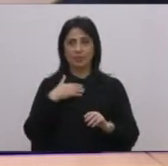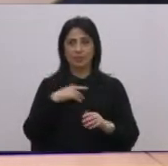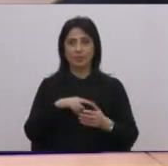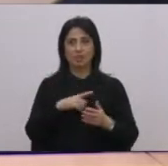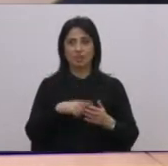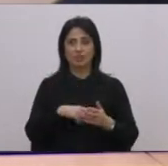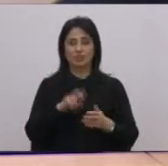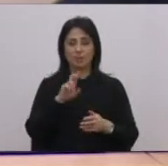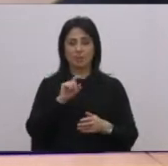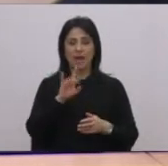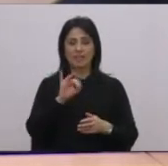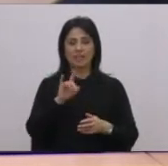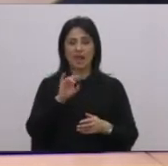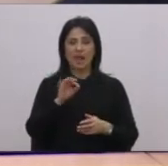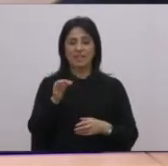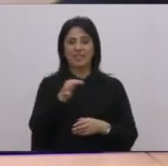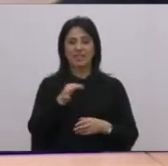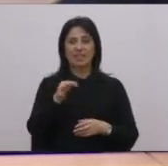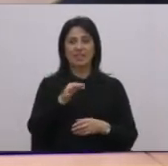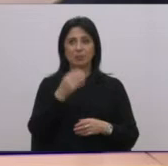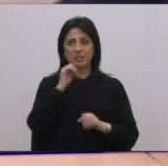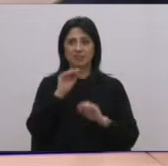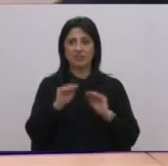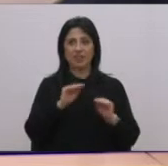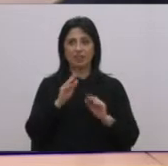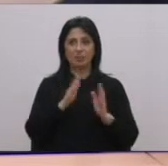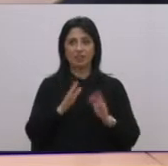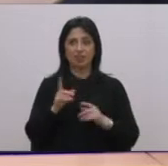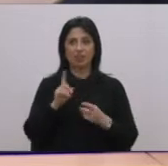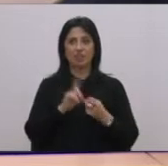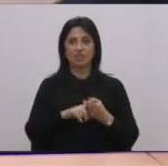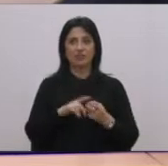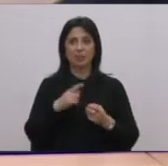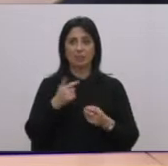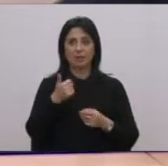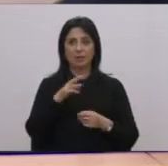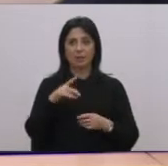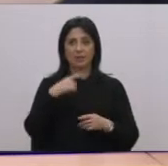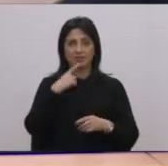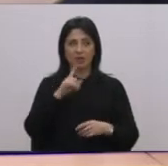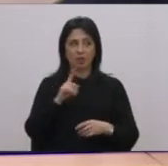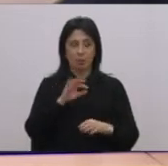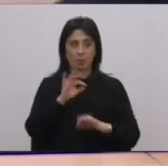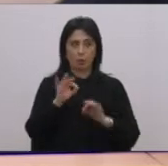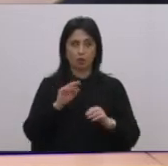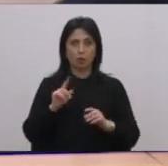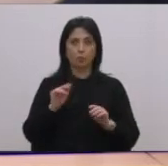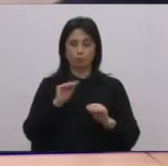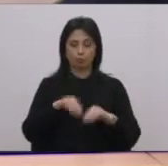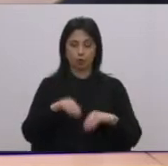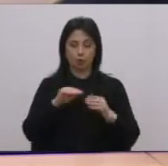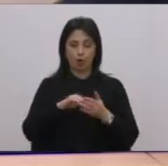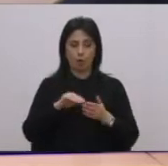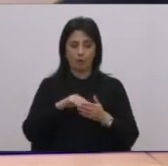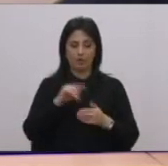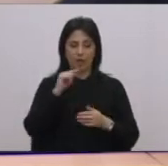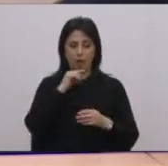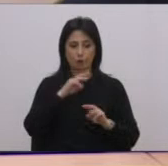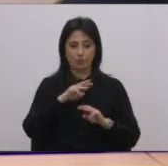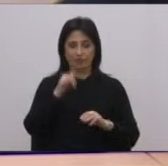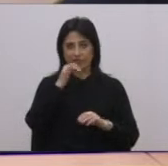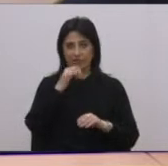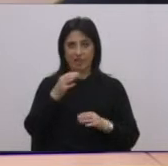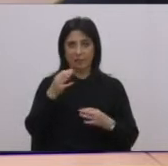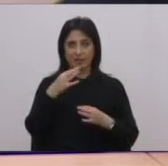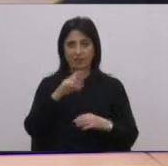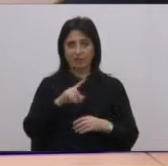shekitvaze bazaletistvis infrastrukturis moțesrigebis shesakheb, premierma brzana rom proekti mushavdebao, ekonomikis ministrma veraperi